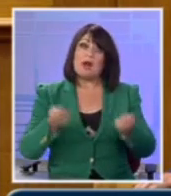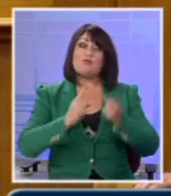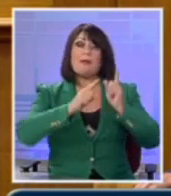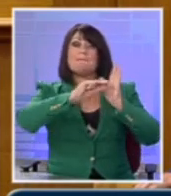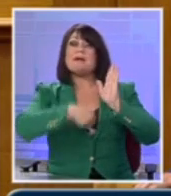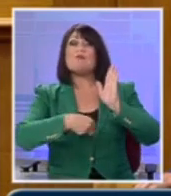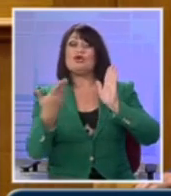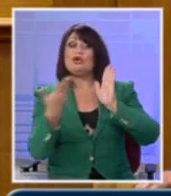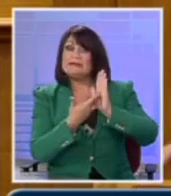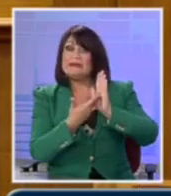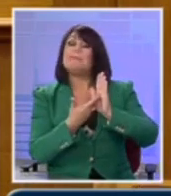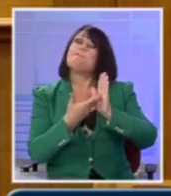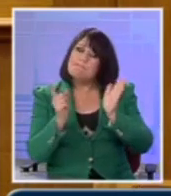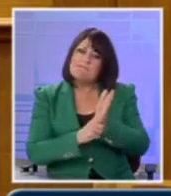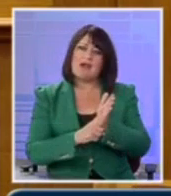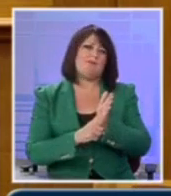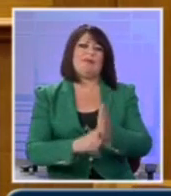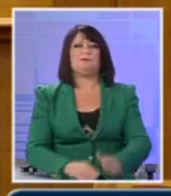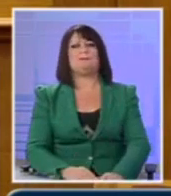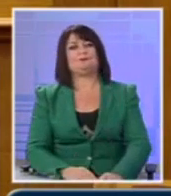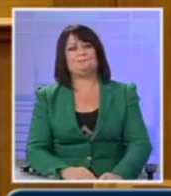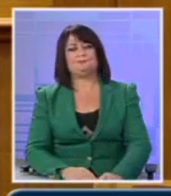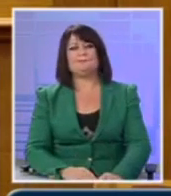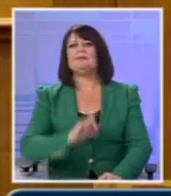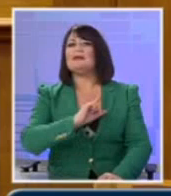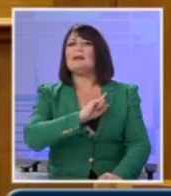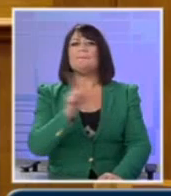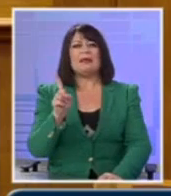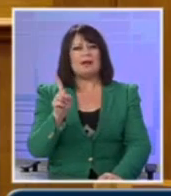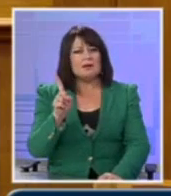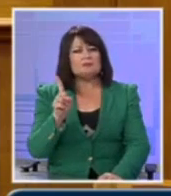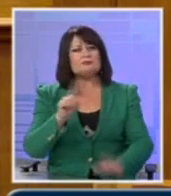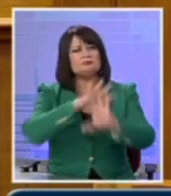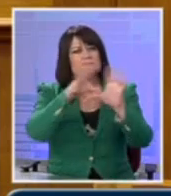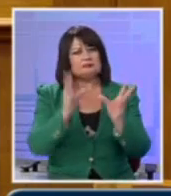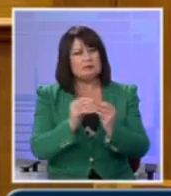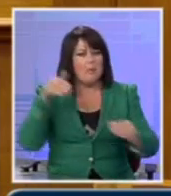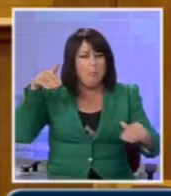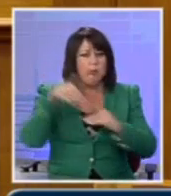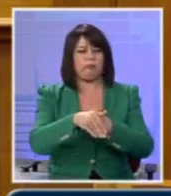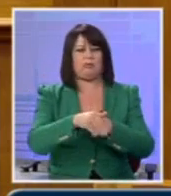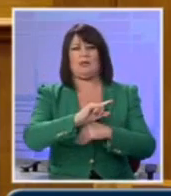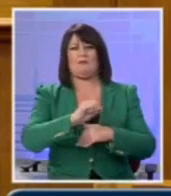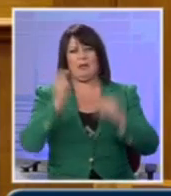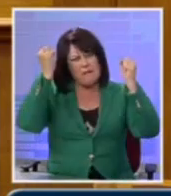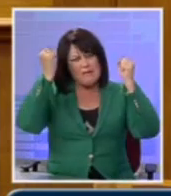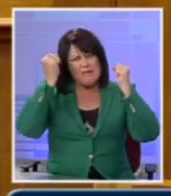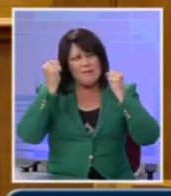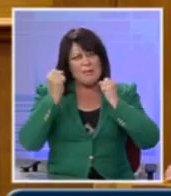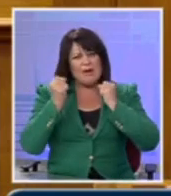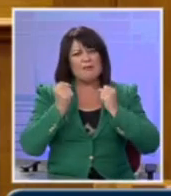μνημονιακή συμφωνία για να αποτρέψουμε και να μην διευκολύνουμε άκρητα τη συνολική κατάρρευση με τις ακόμα